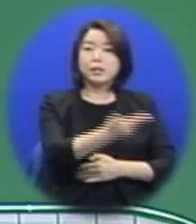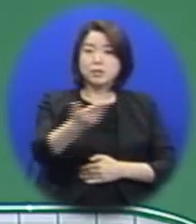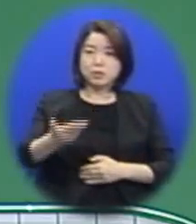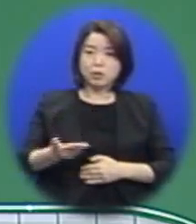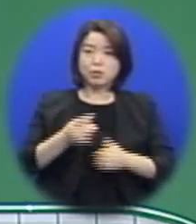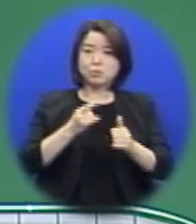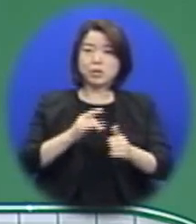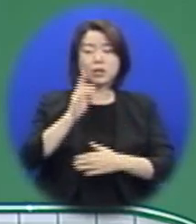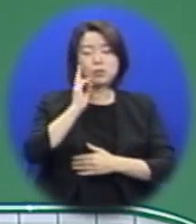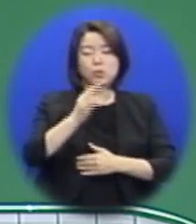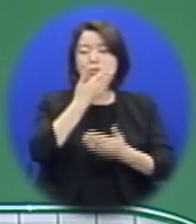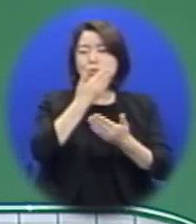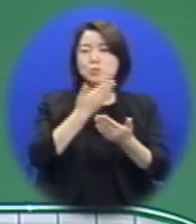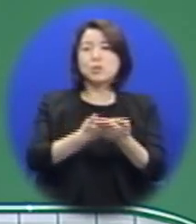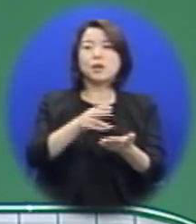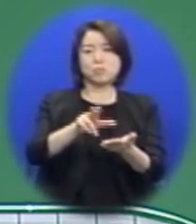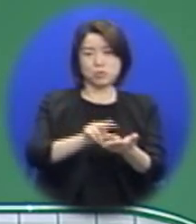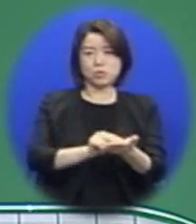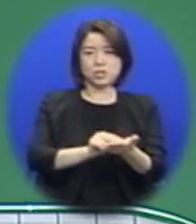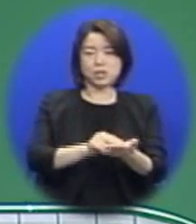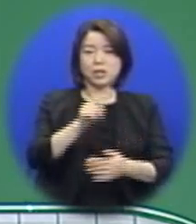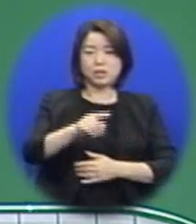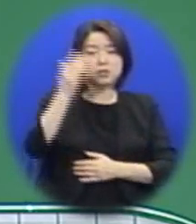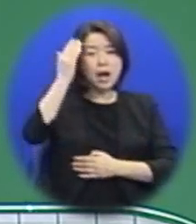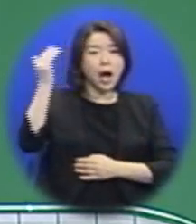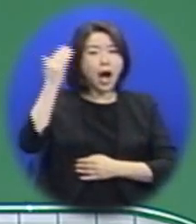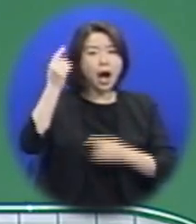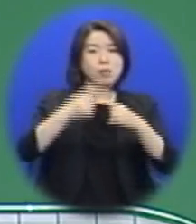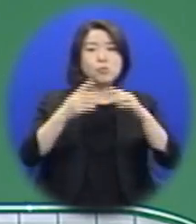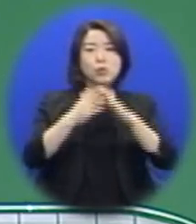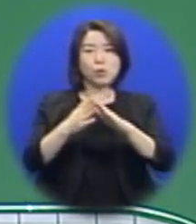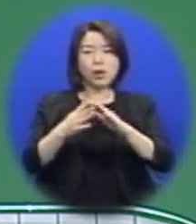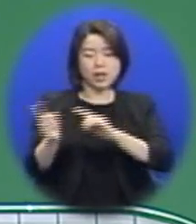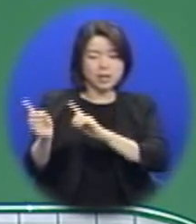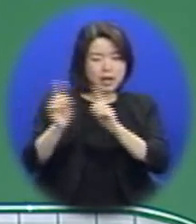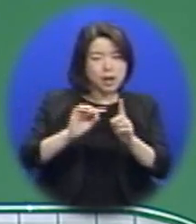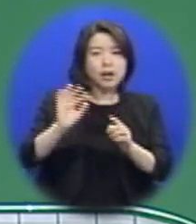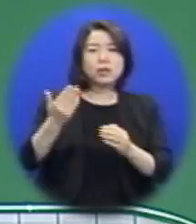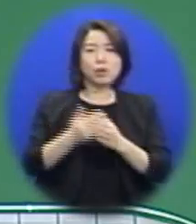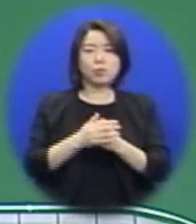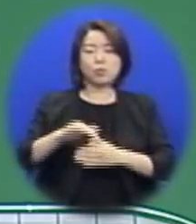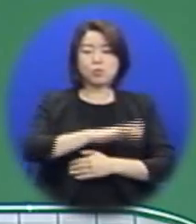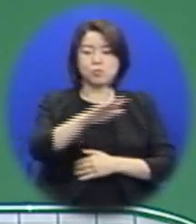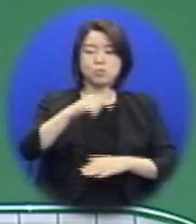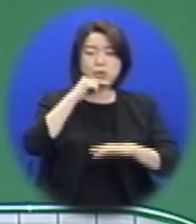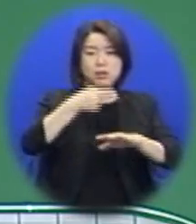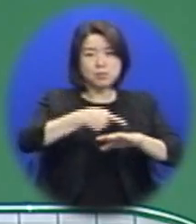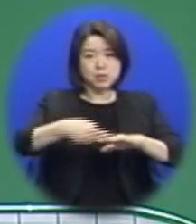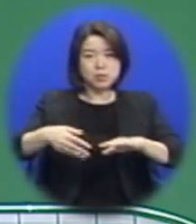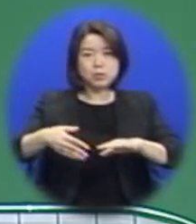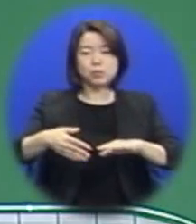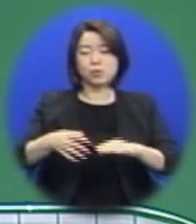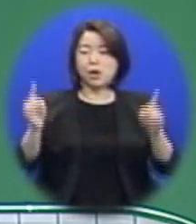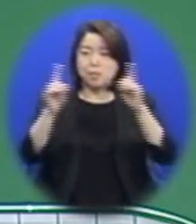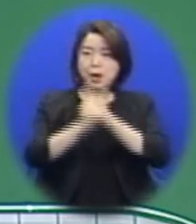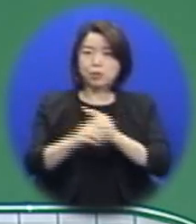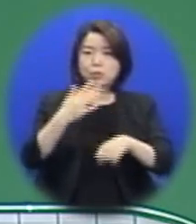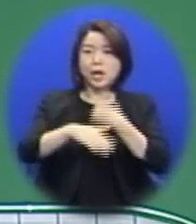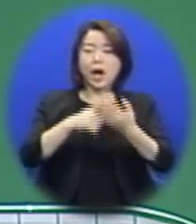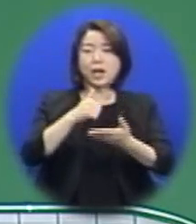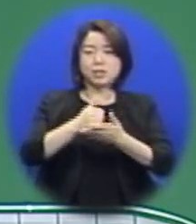여러분에게도 너무너무 중요한 문제고, 그것은 한국 교회를 살리고 우리 민족을 변화시키는 하나님의